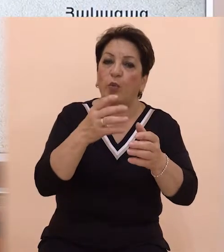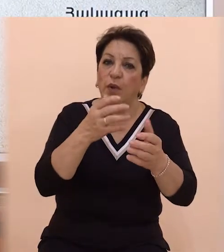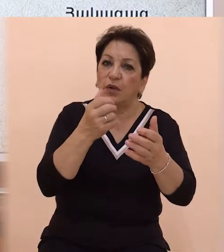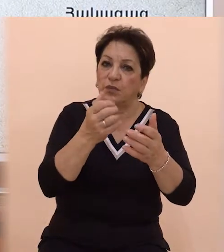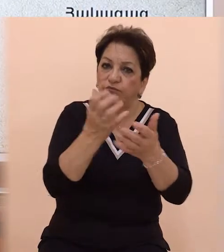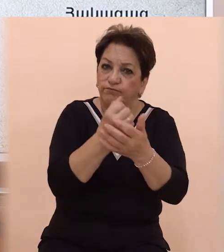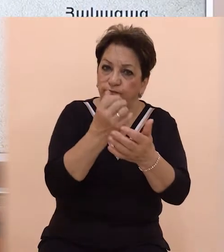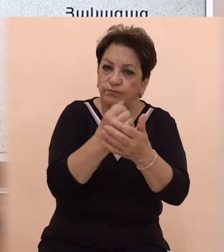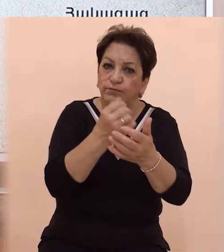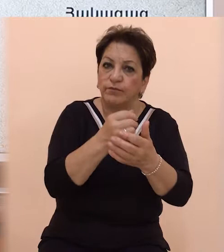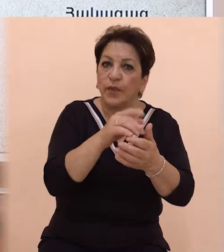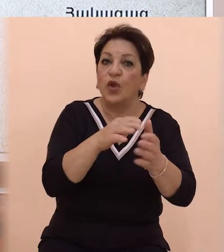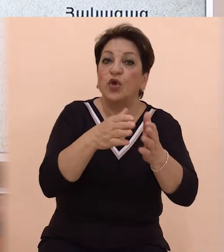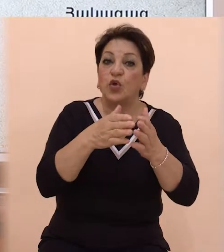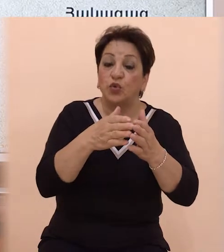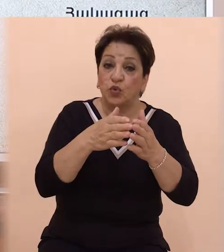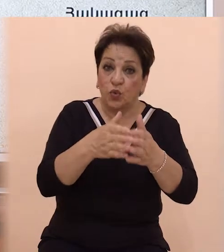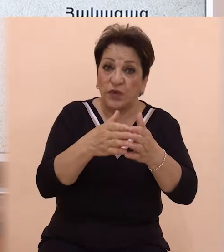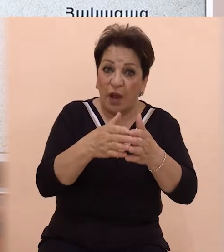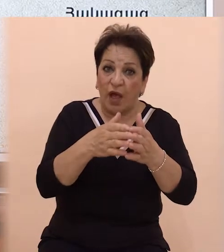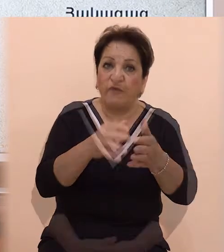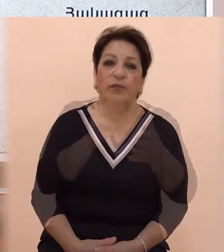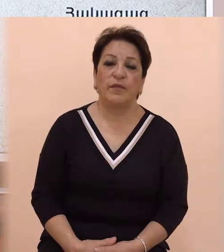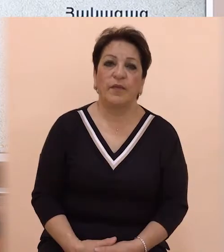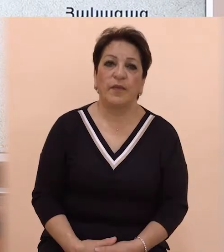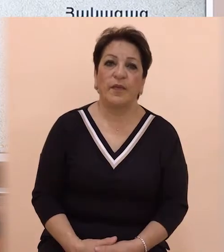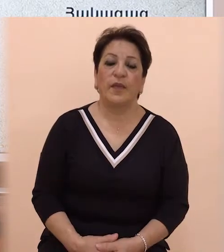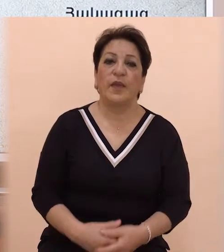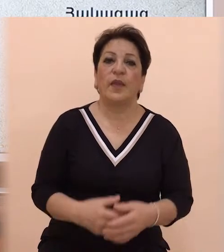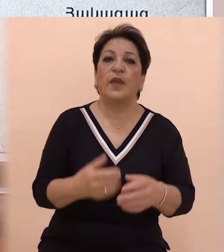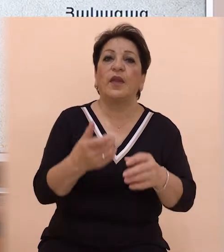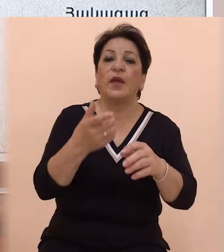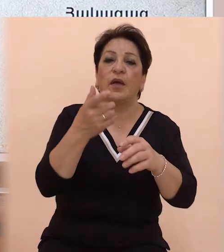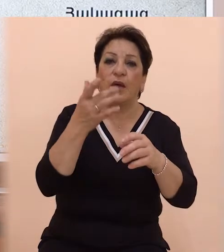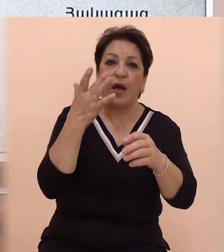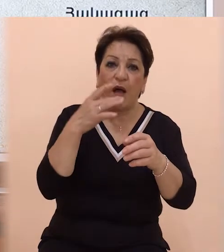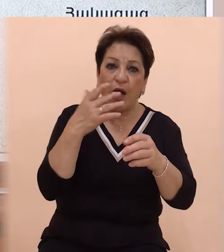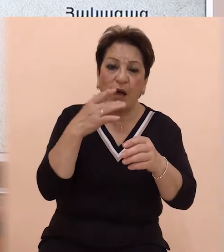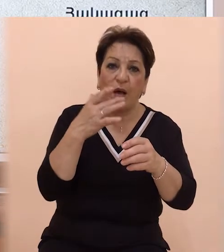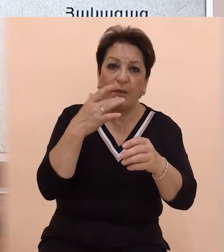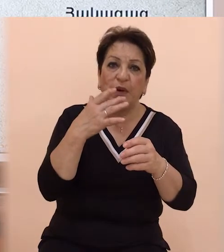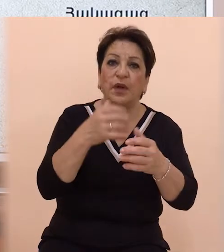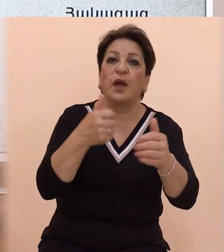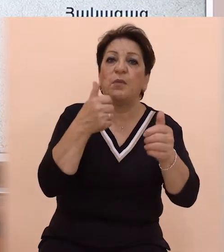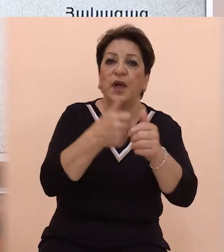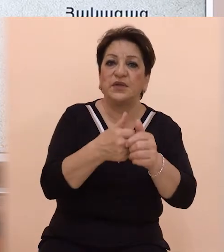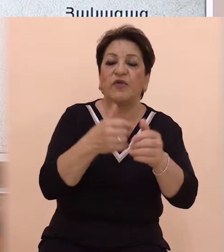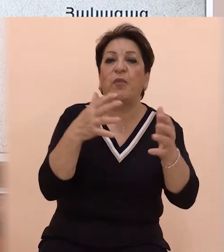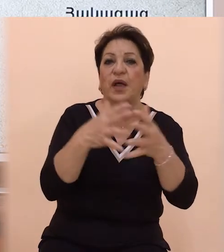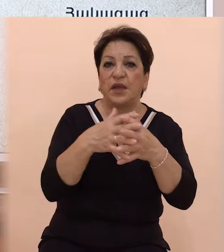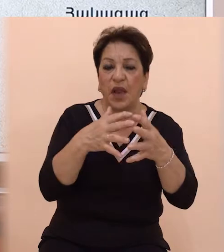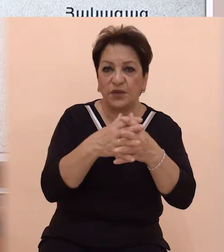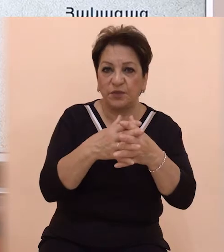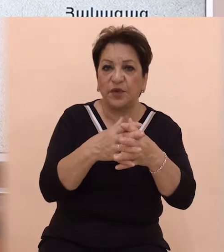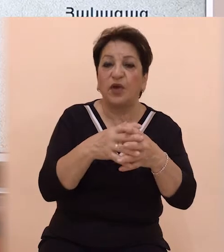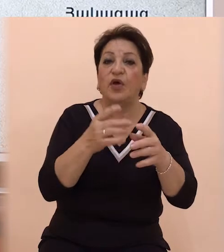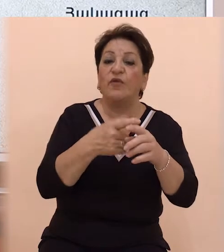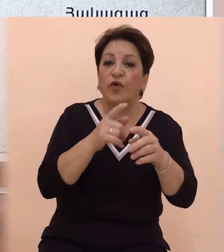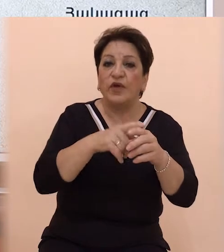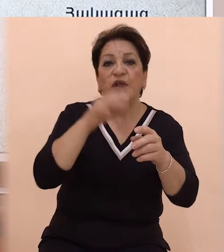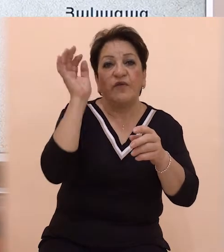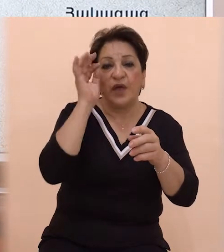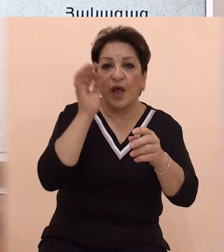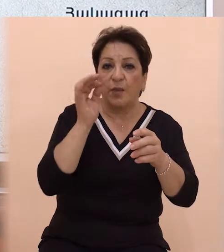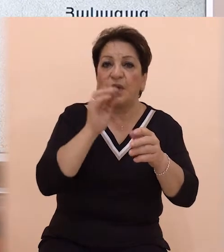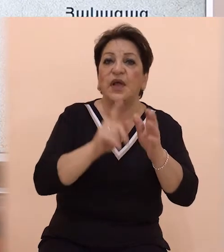ասել, որ Սուզանավերը դարցան պատճաղներից մեկը, որ ամնըն միածավ պատերազմին, որով հետև գերմանյաս